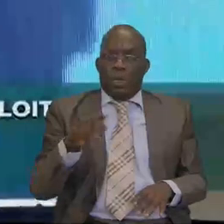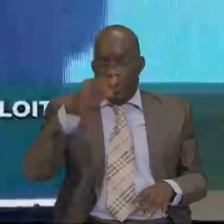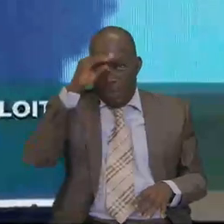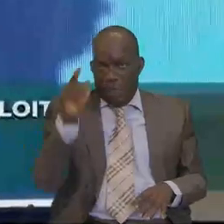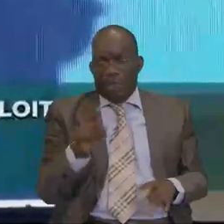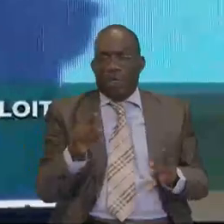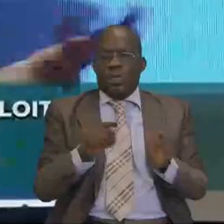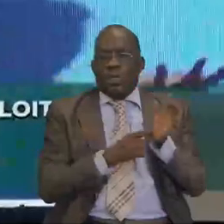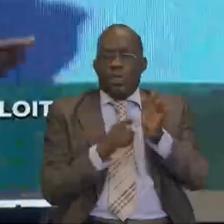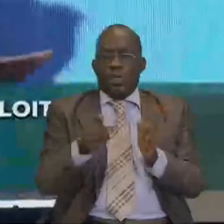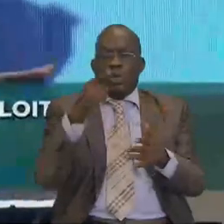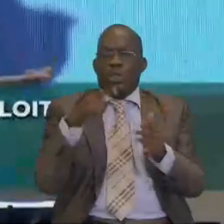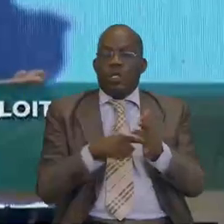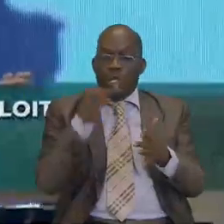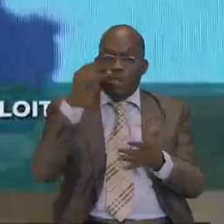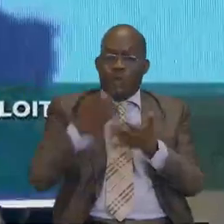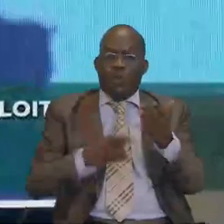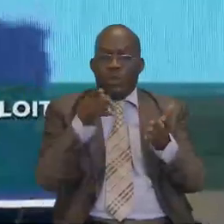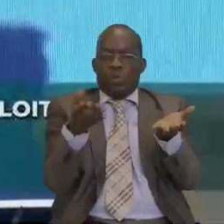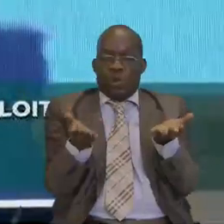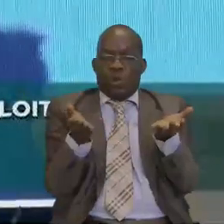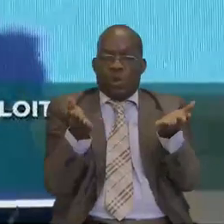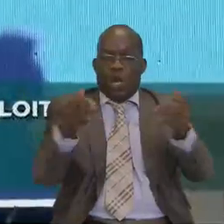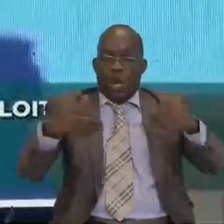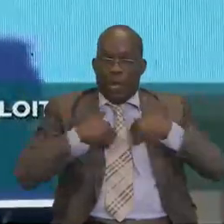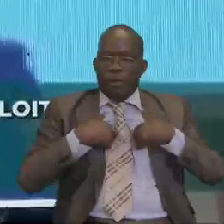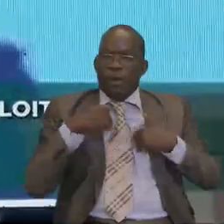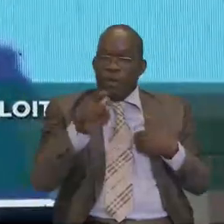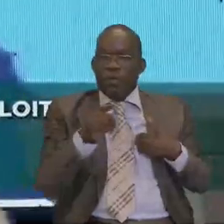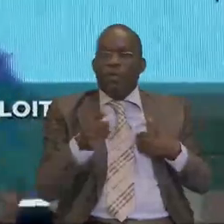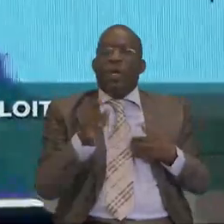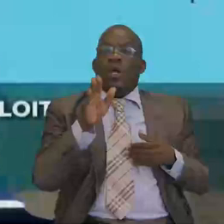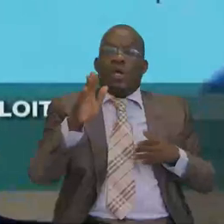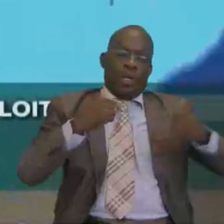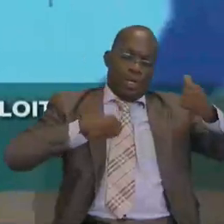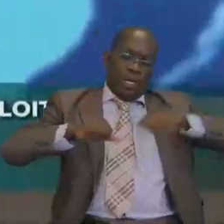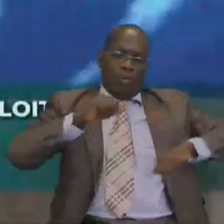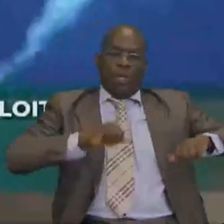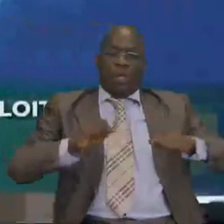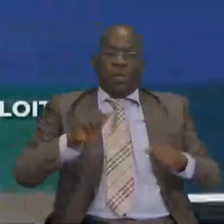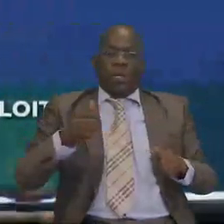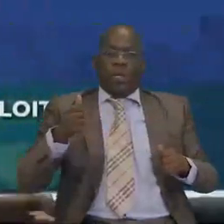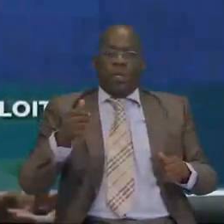voici ce que tu vas avoir. Et toi aussi, tu es un dramaturge toi-même.